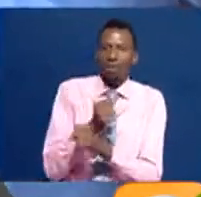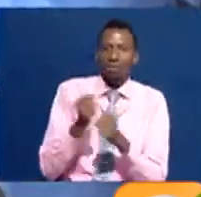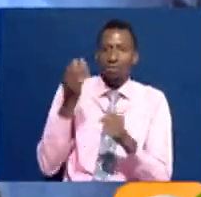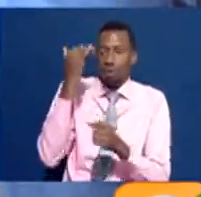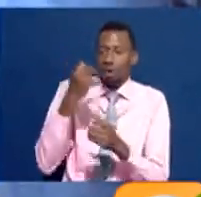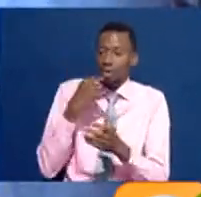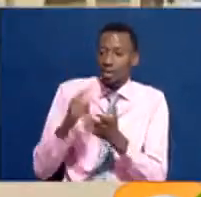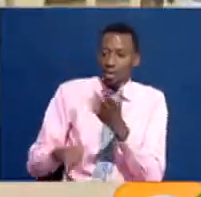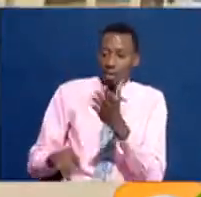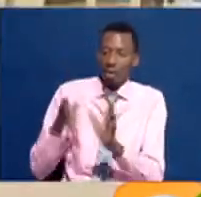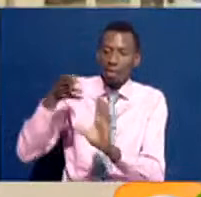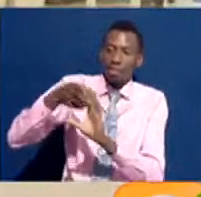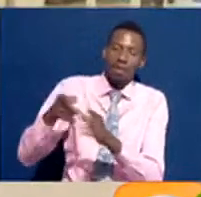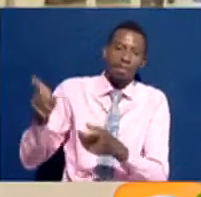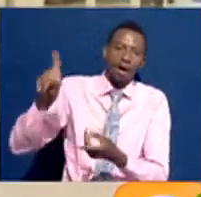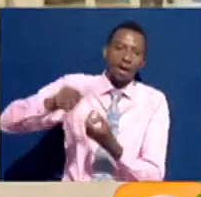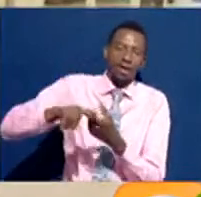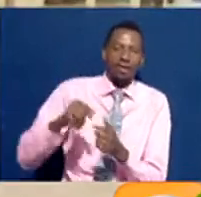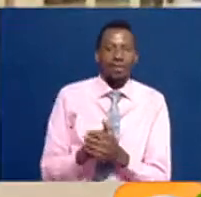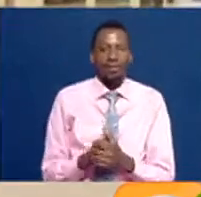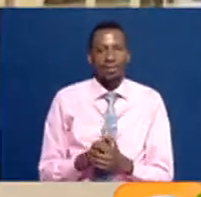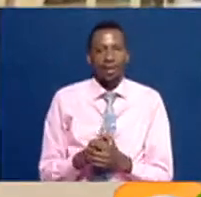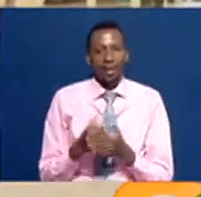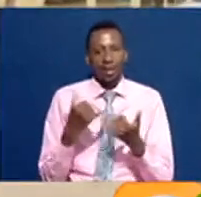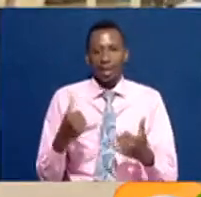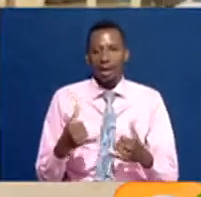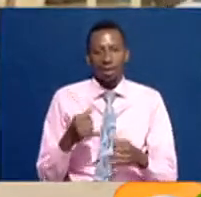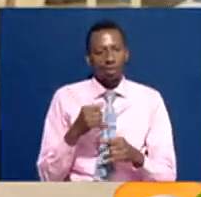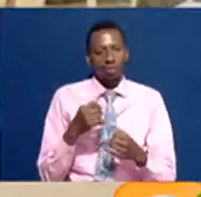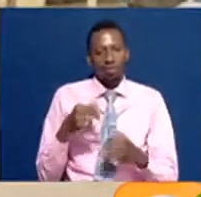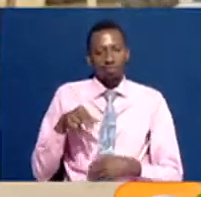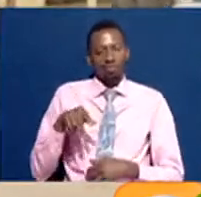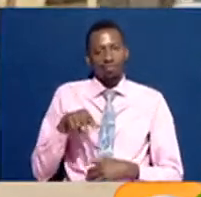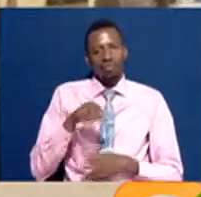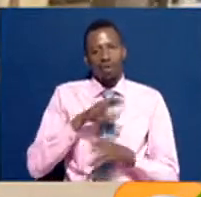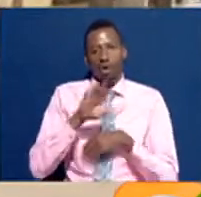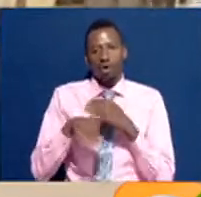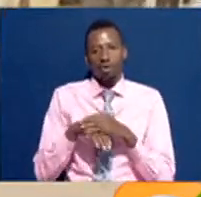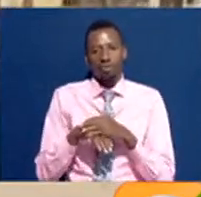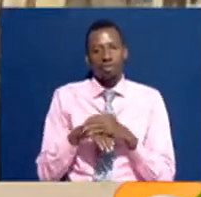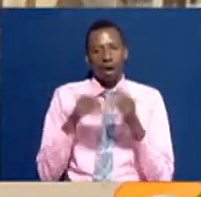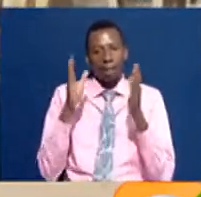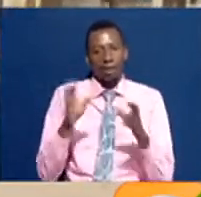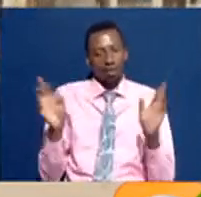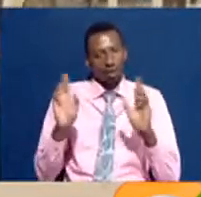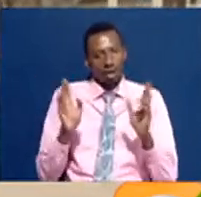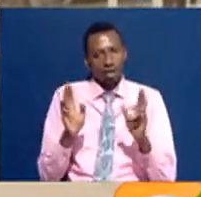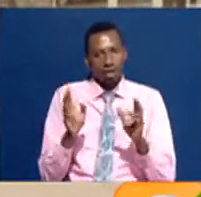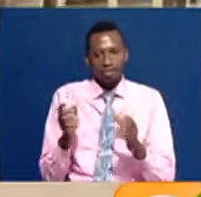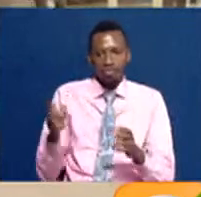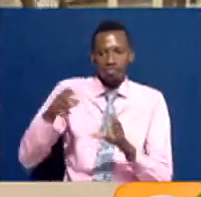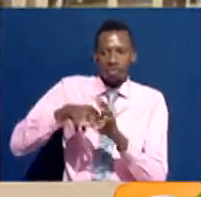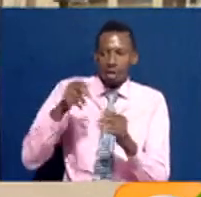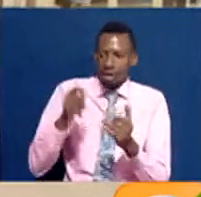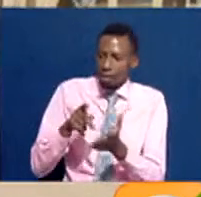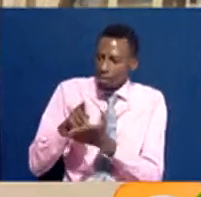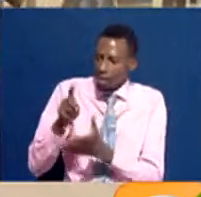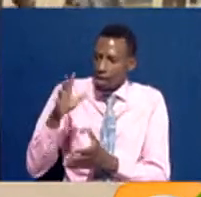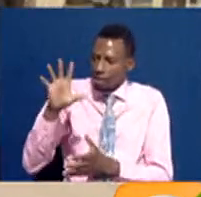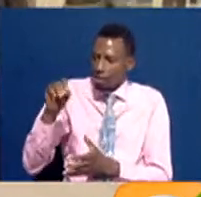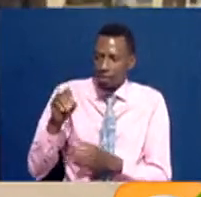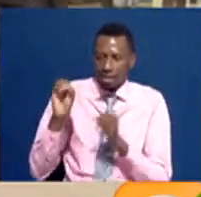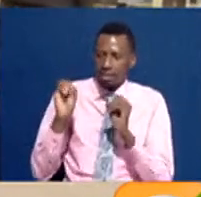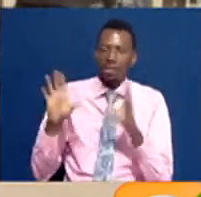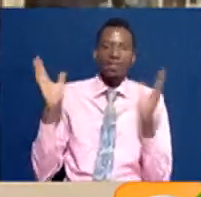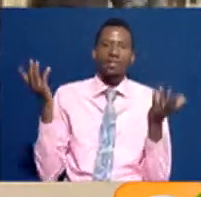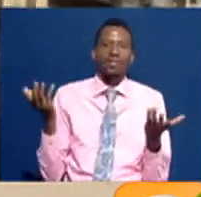mafuta imeongeza. Imeadhiri kasa hobi zaisi wananchi wote wanatembea kwa mguu. Hakuna mtu anakubali kubebwa. Sasa ukilipisha customer 50 hiyo ni hasara kubwa sana, hata kuna mali